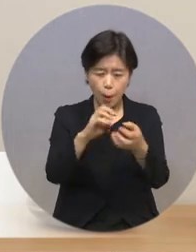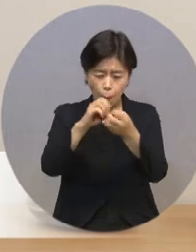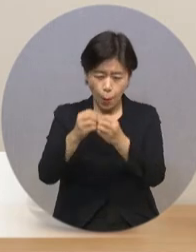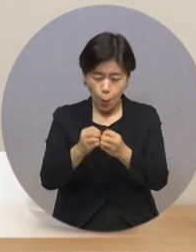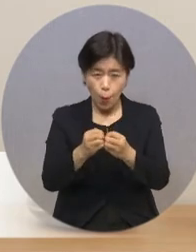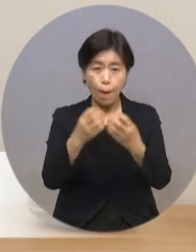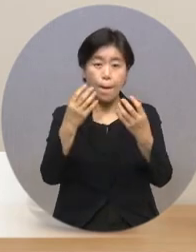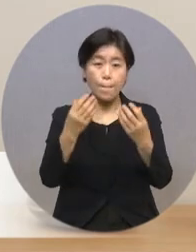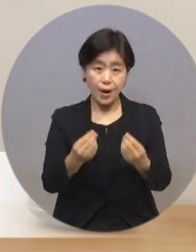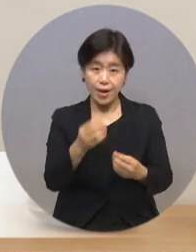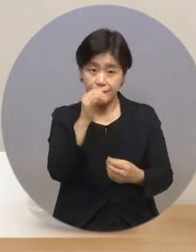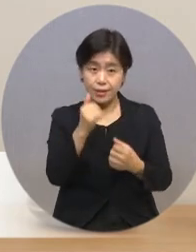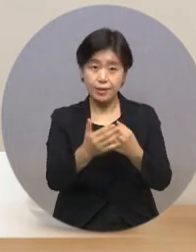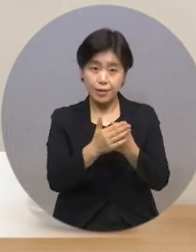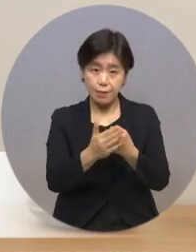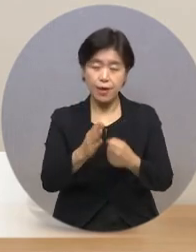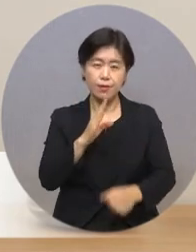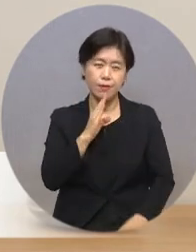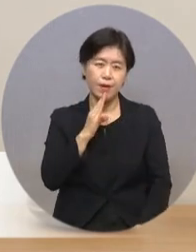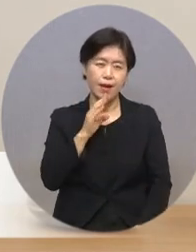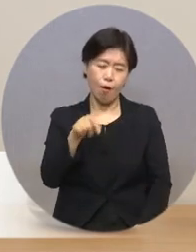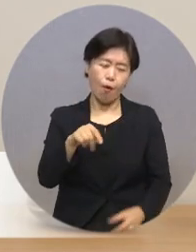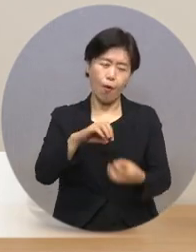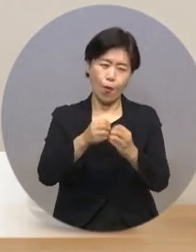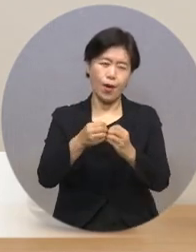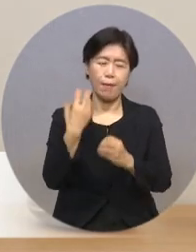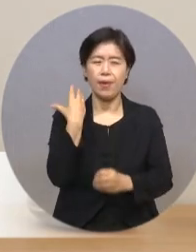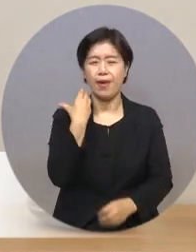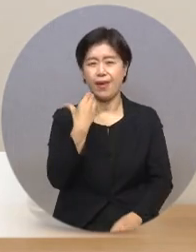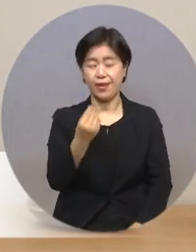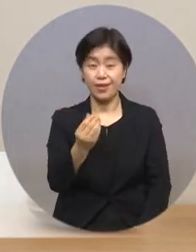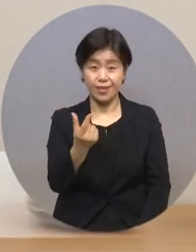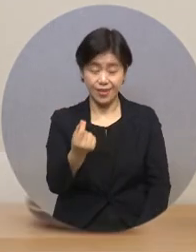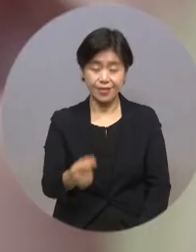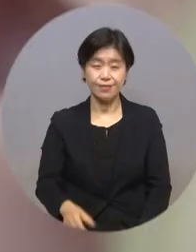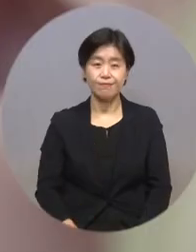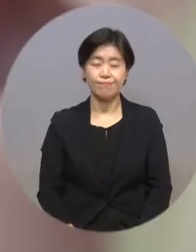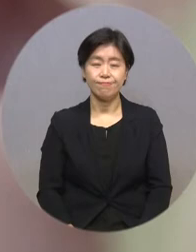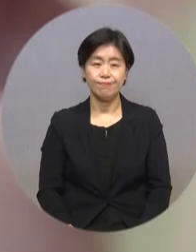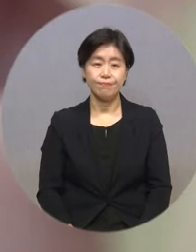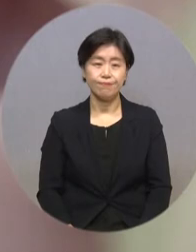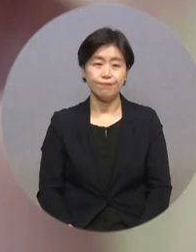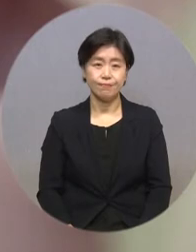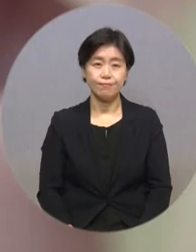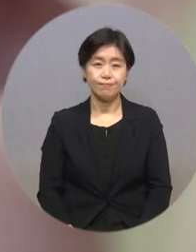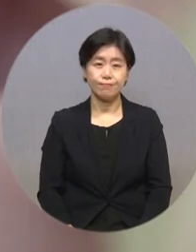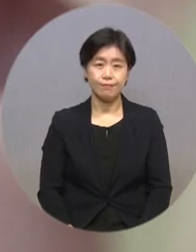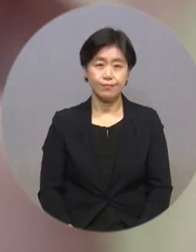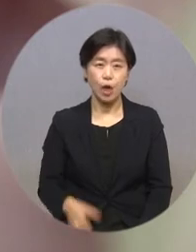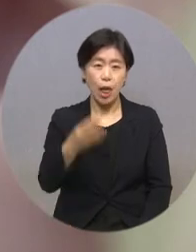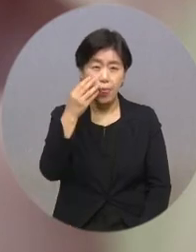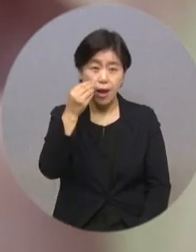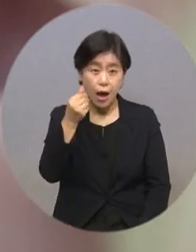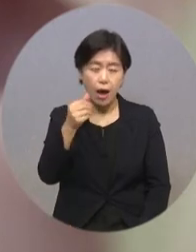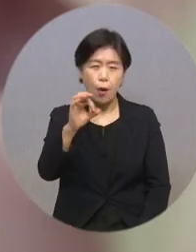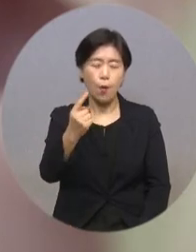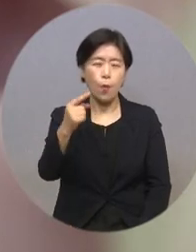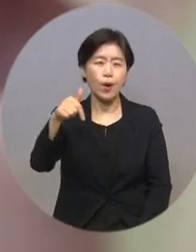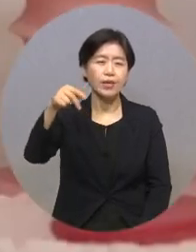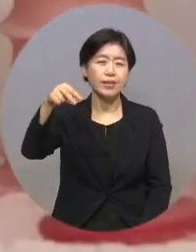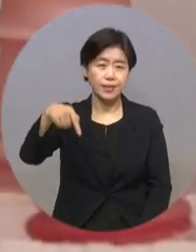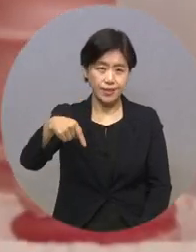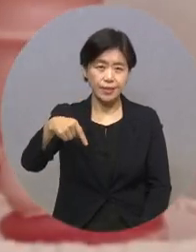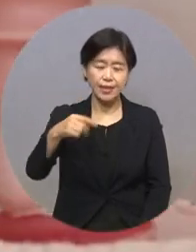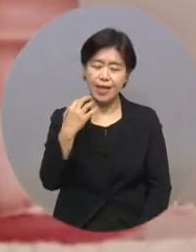완성되기 때문에 이러한 점이 제가 하는 공예의 가장 큰 매력이라고 생각합니다. 왁스에 색을 입혀 좋아하는 향을